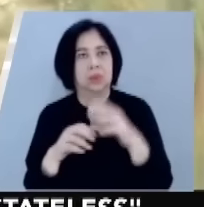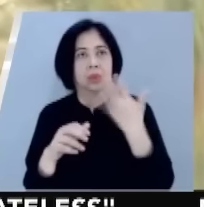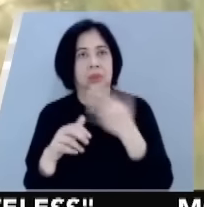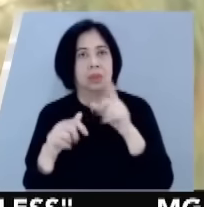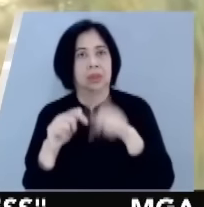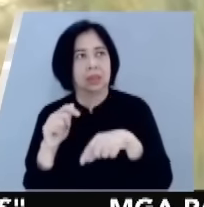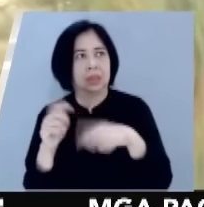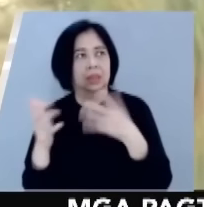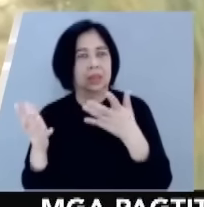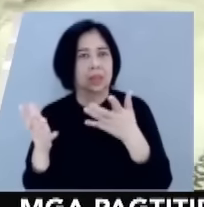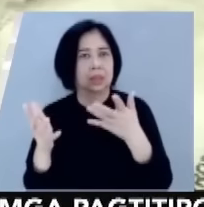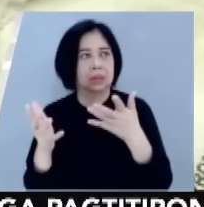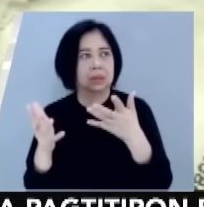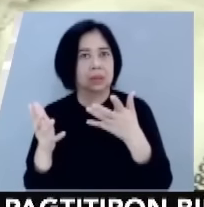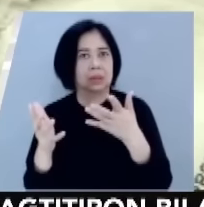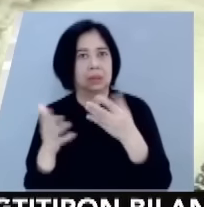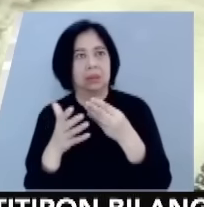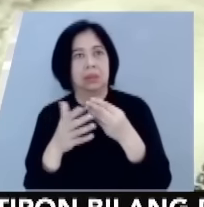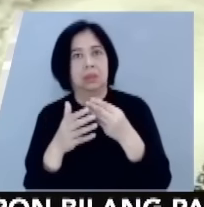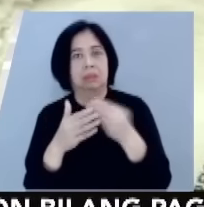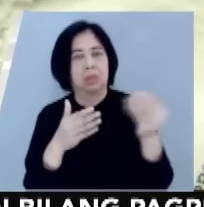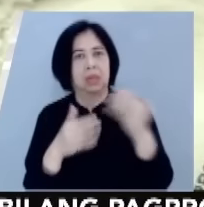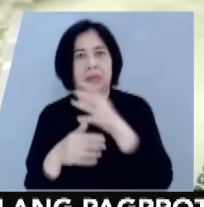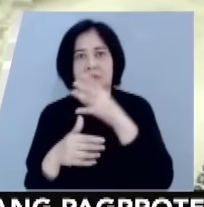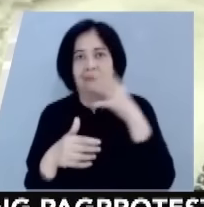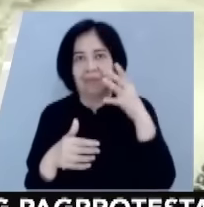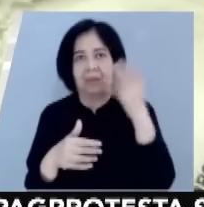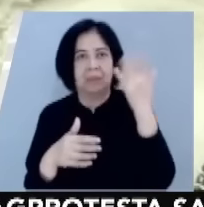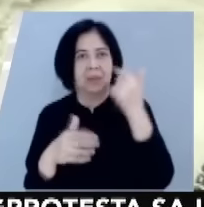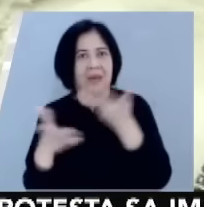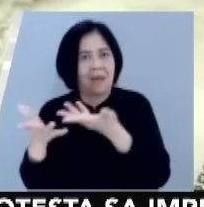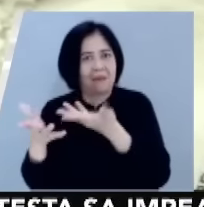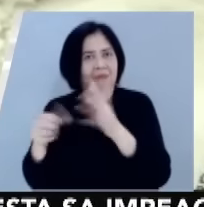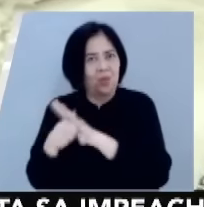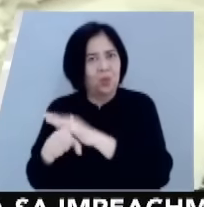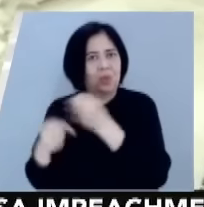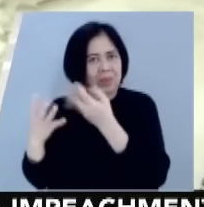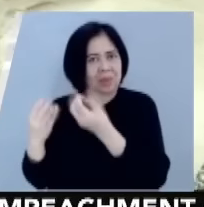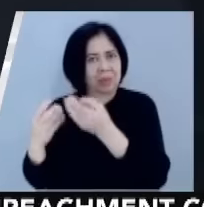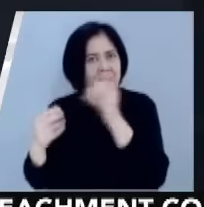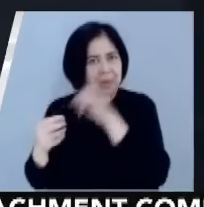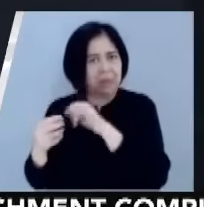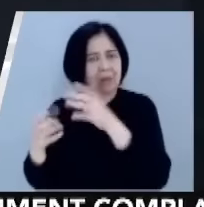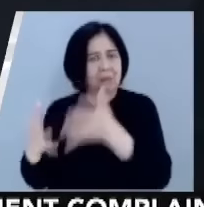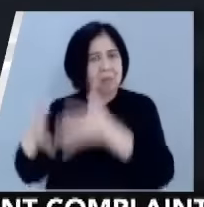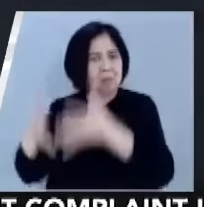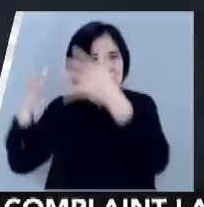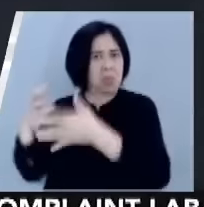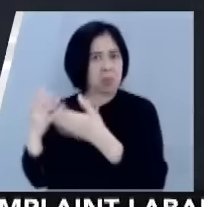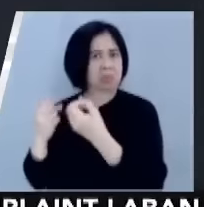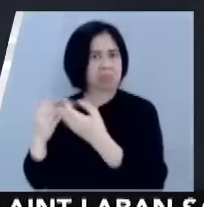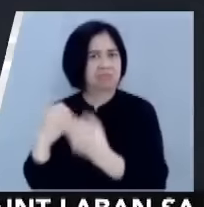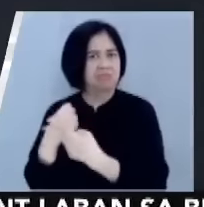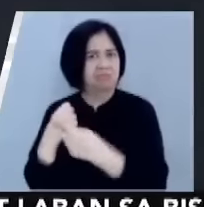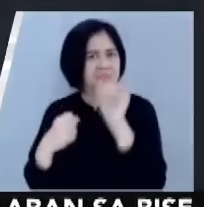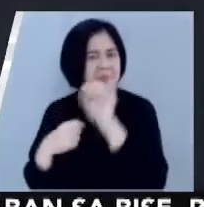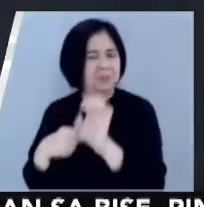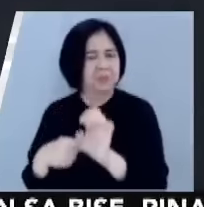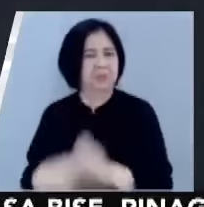sa mga magsasaka ng palay kasi puno o napupuno na ang bodega namin. Para sa GMA Integrated